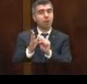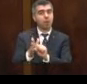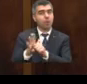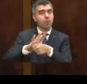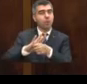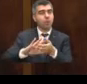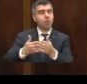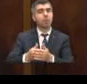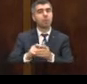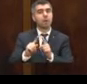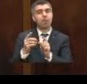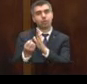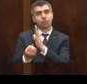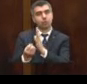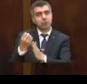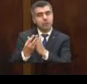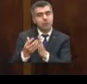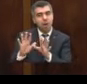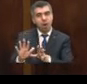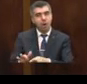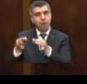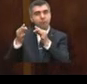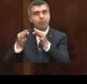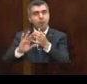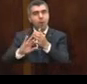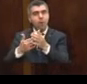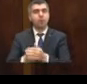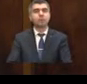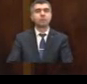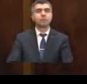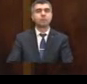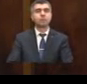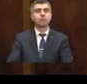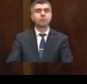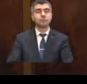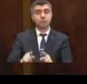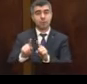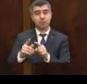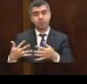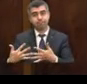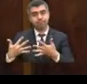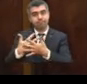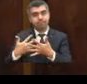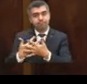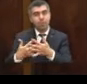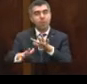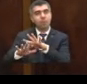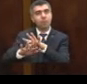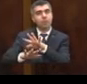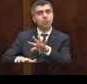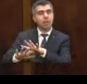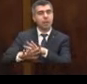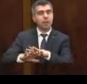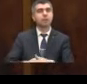وضخ آمال جديدة وحلول موضوعية لإنقاذ النسيج المجتمعي، خاصة ما